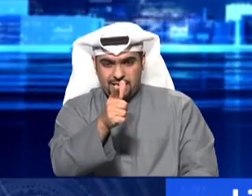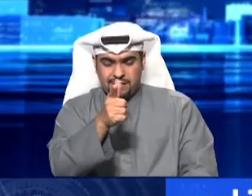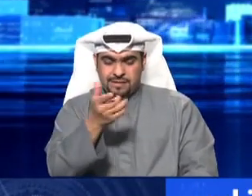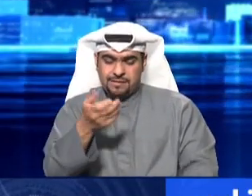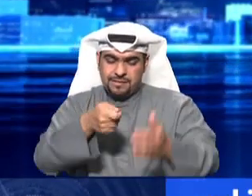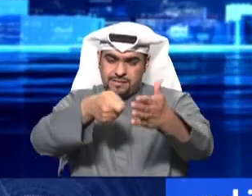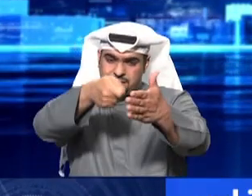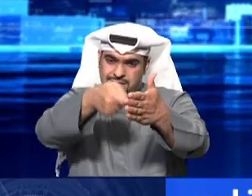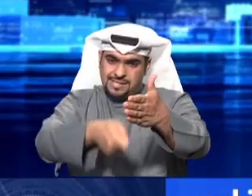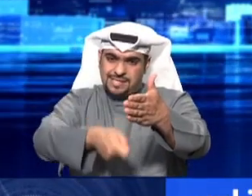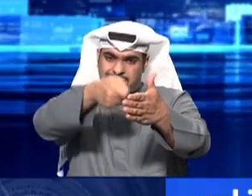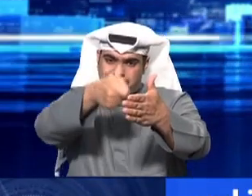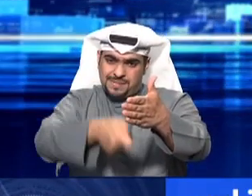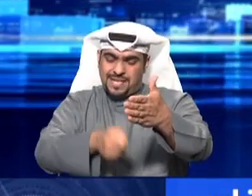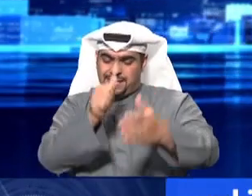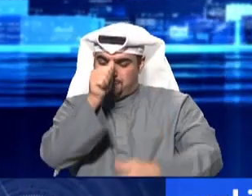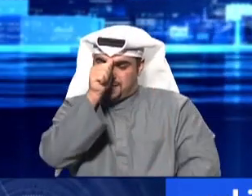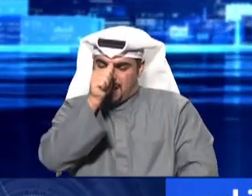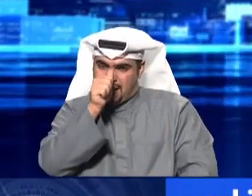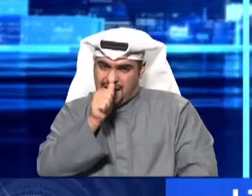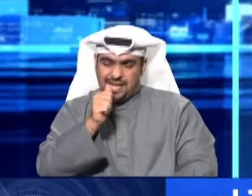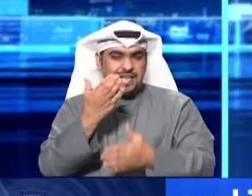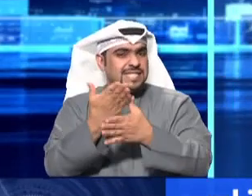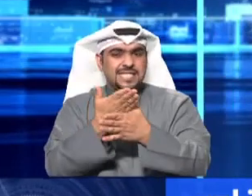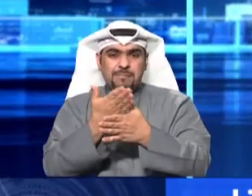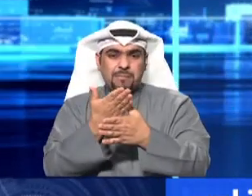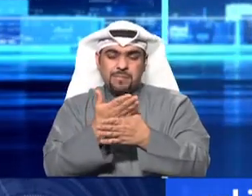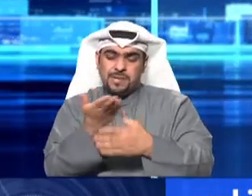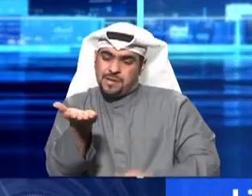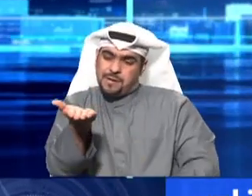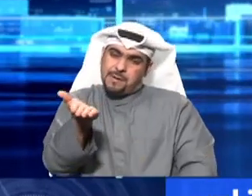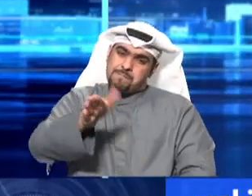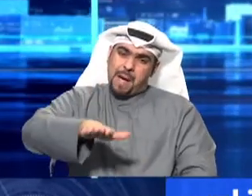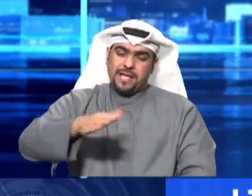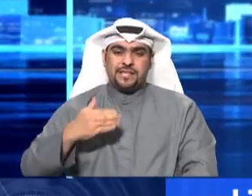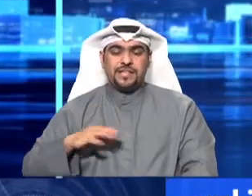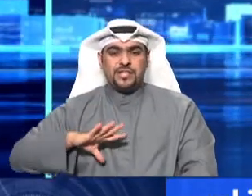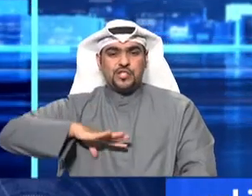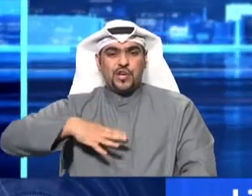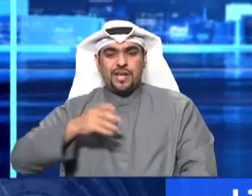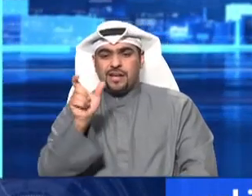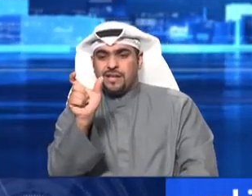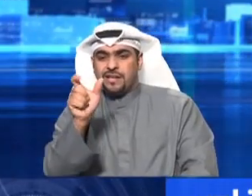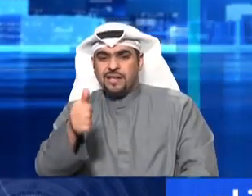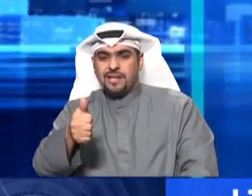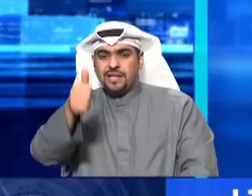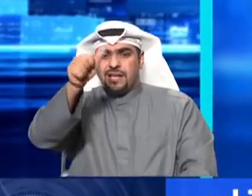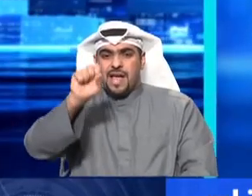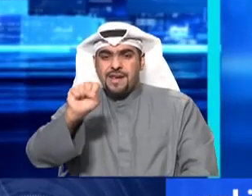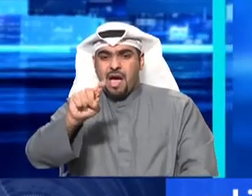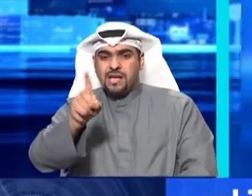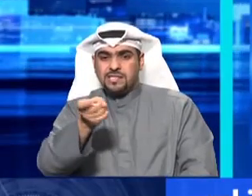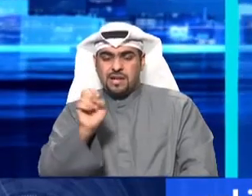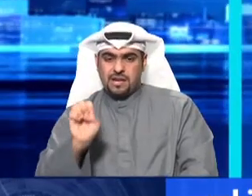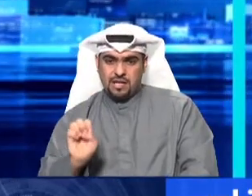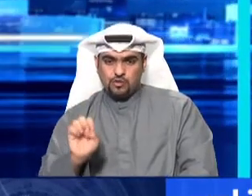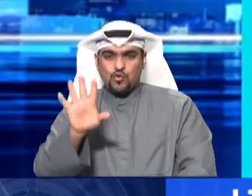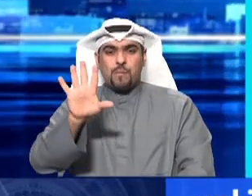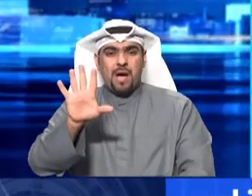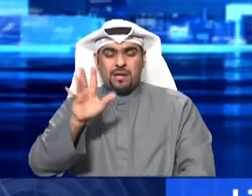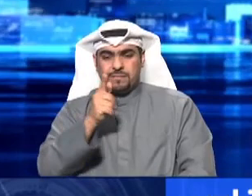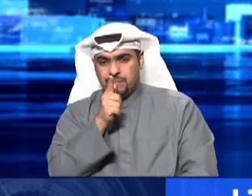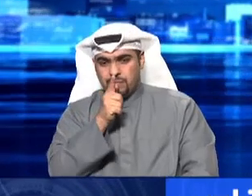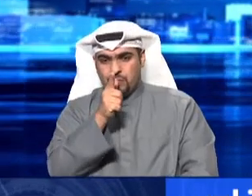المغفور له بإذن الله تعالى الشيخ ناصر صباح الأحمد الجابر الصباح طيب الله ثراه، متمنيا لسموه حفظه